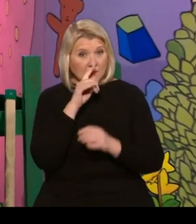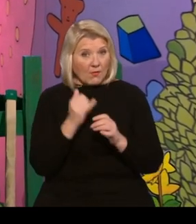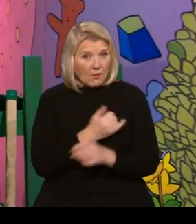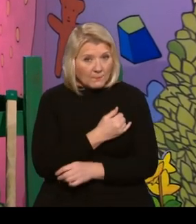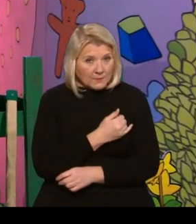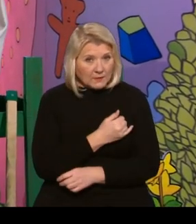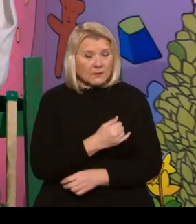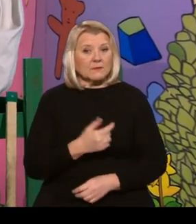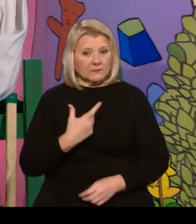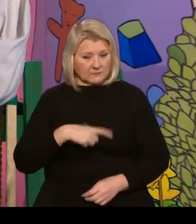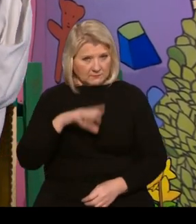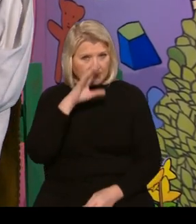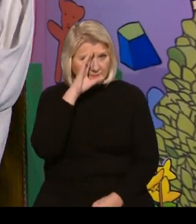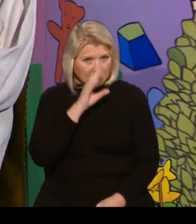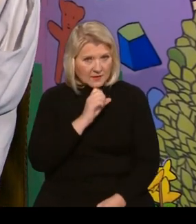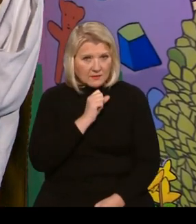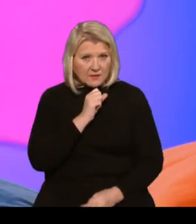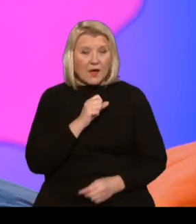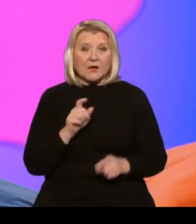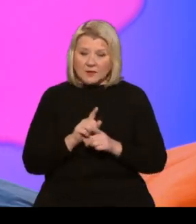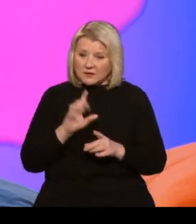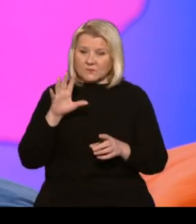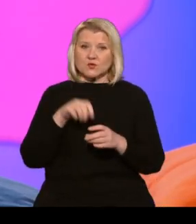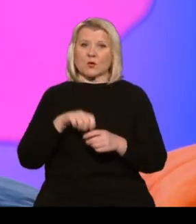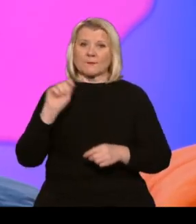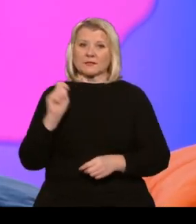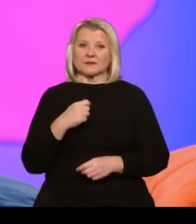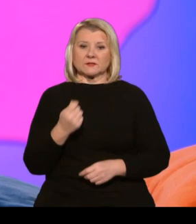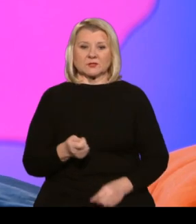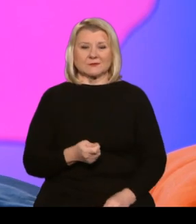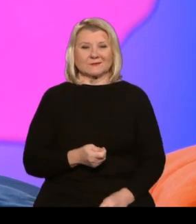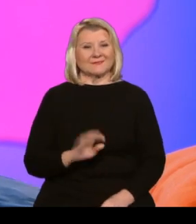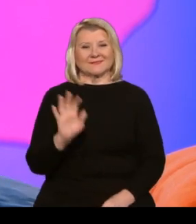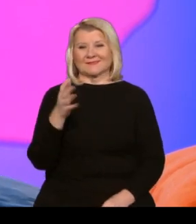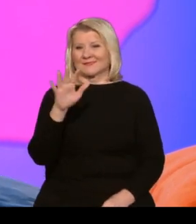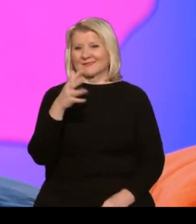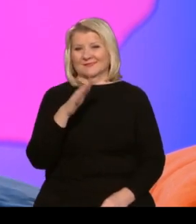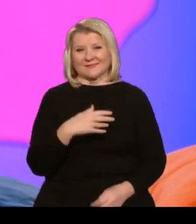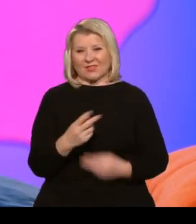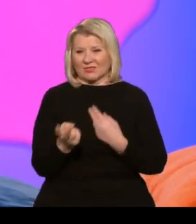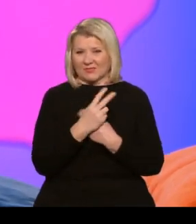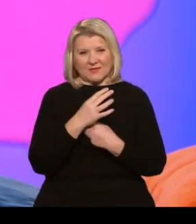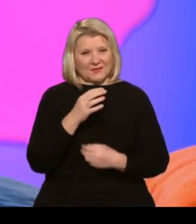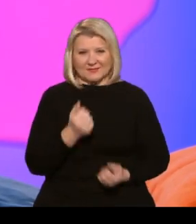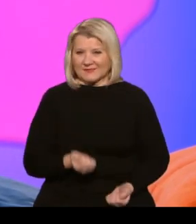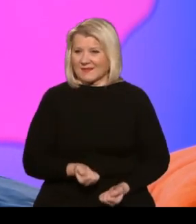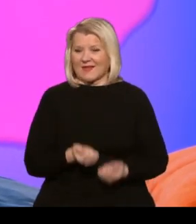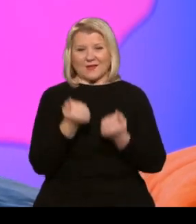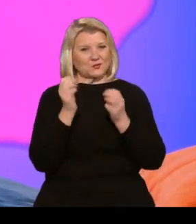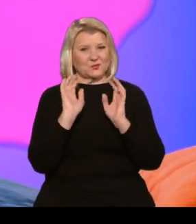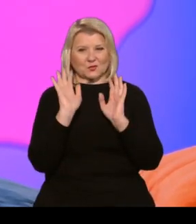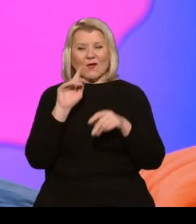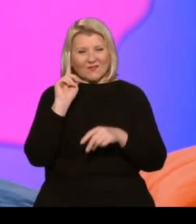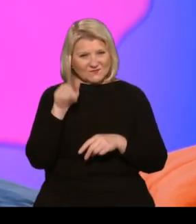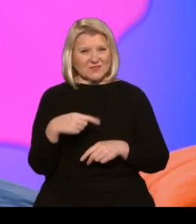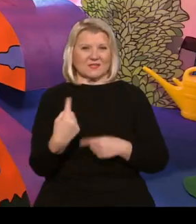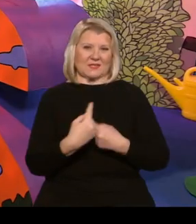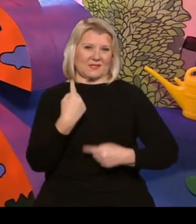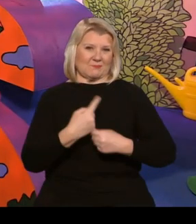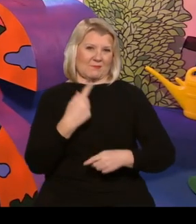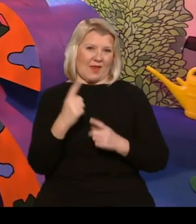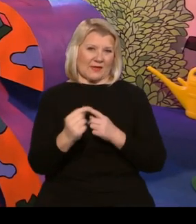jsem děda, ale i rytíř. Ne, nás nenachytáš, my víme, že si z nás děláš